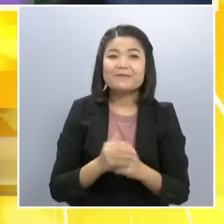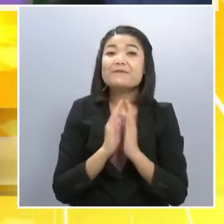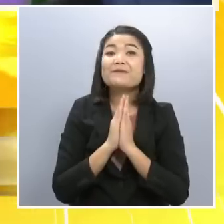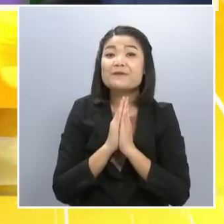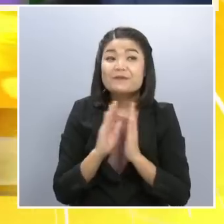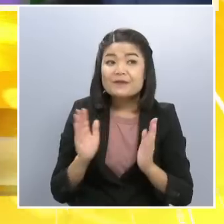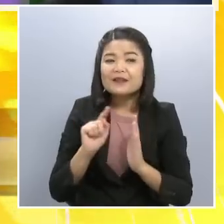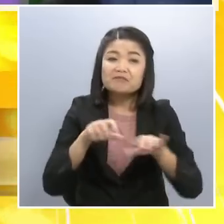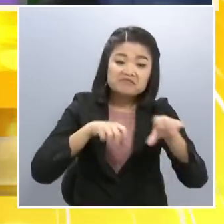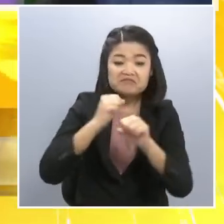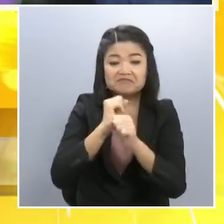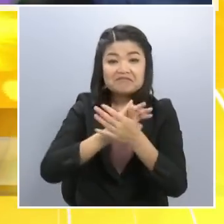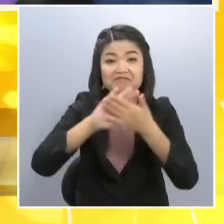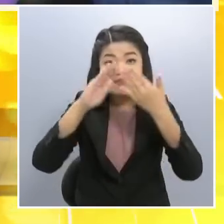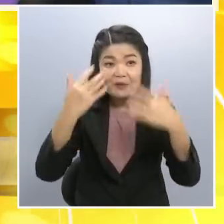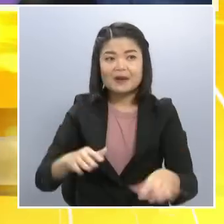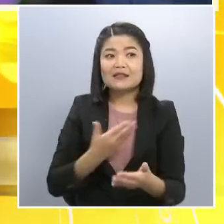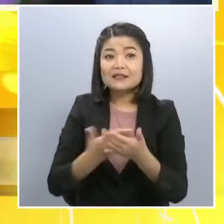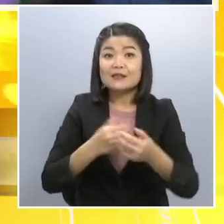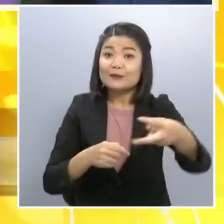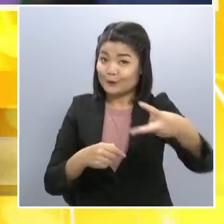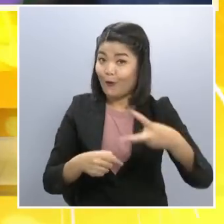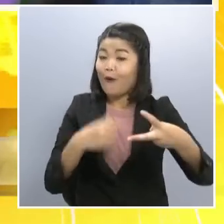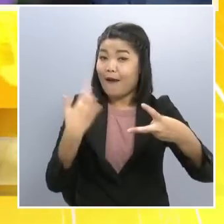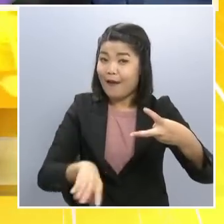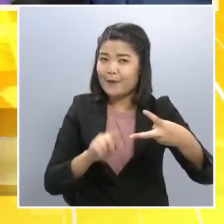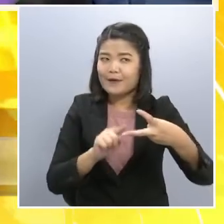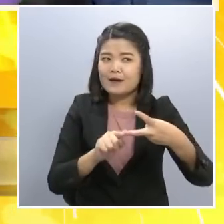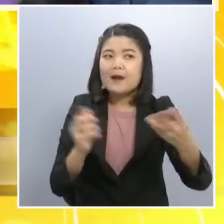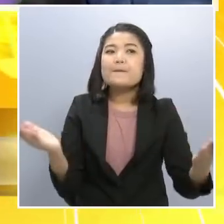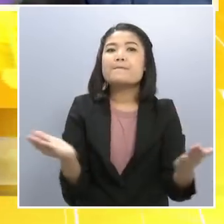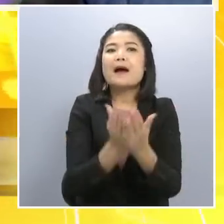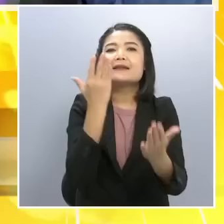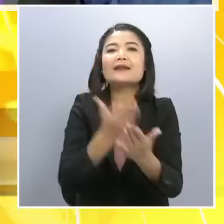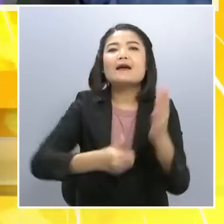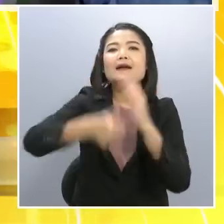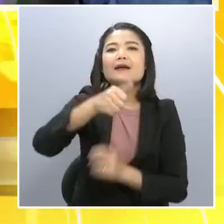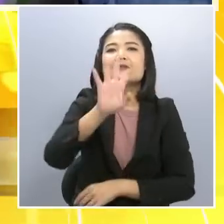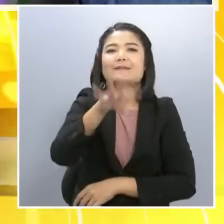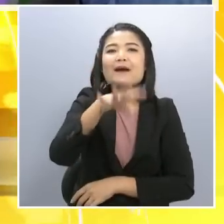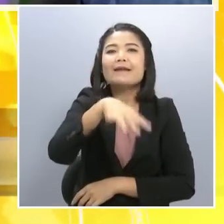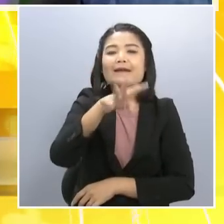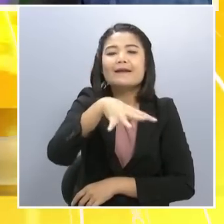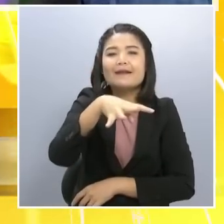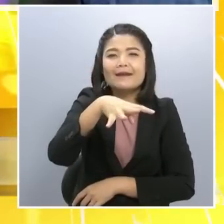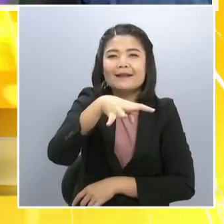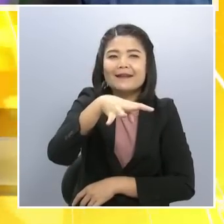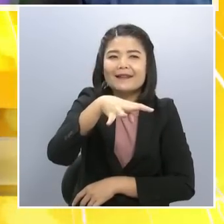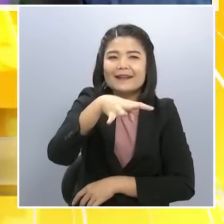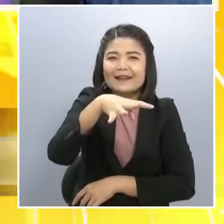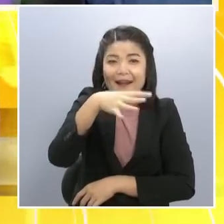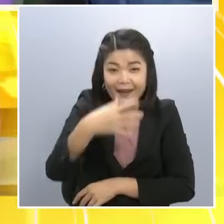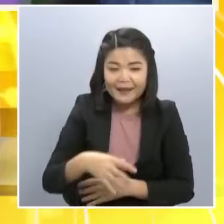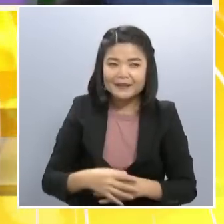นินการเรียบร้อยเสร็จจับซื้อไป2ใบใช่มั้ยพิธาถูกหวย 4,000 นะถูกหวย 4,000 นอกเหนือจ